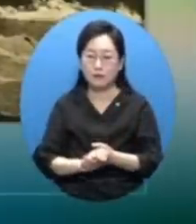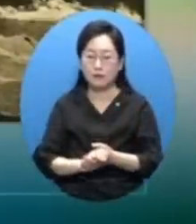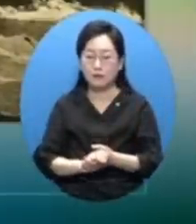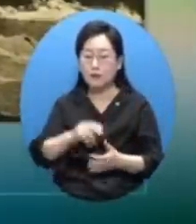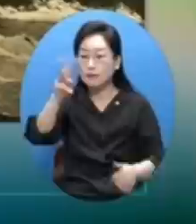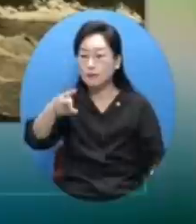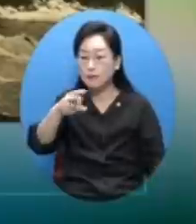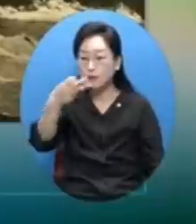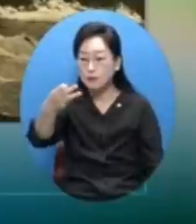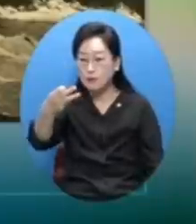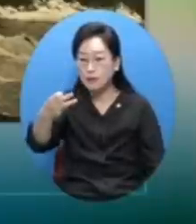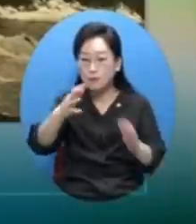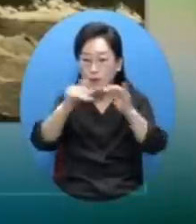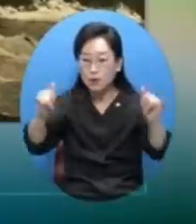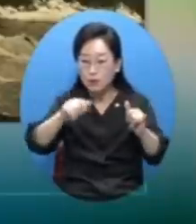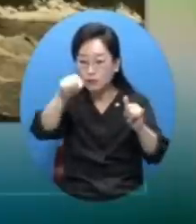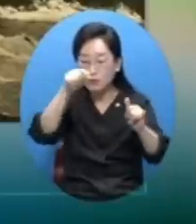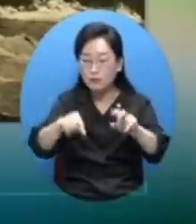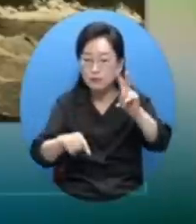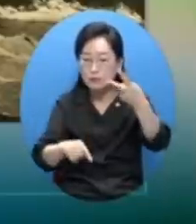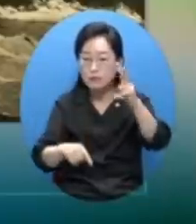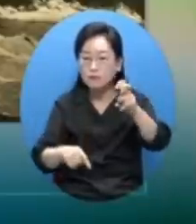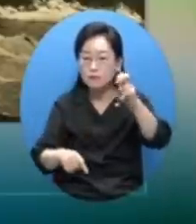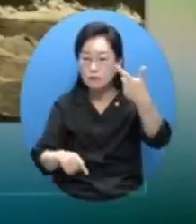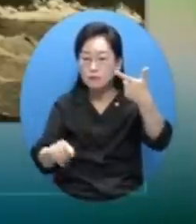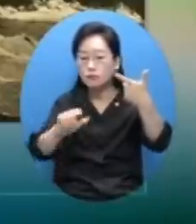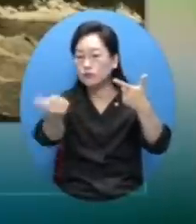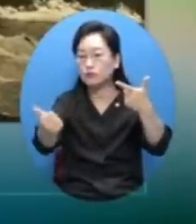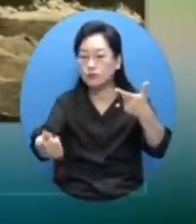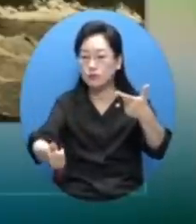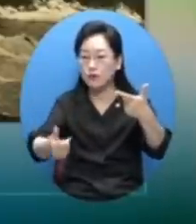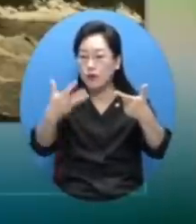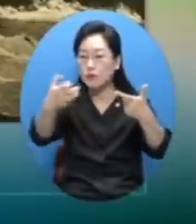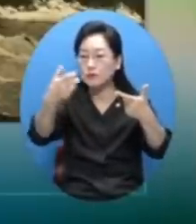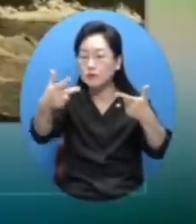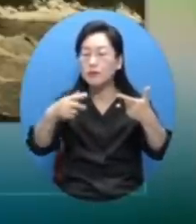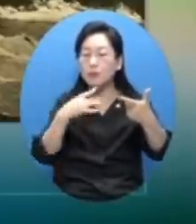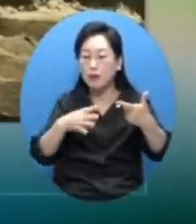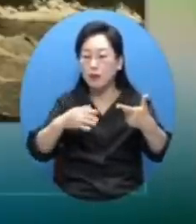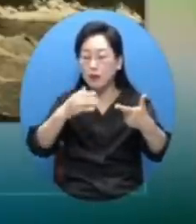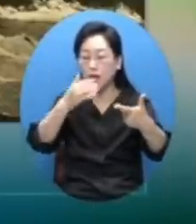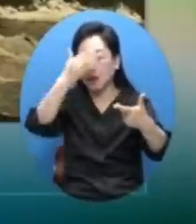313명에게 226명이 죽고 87명은